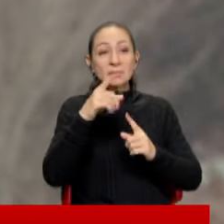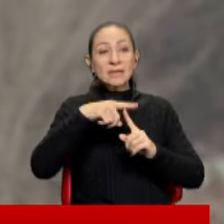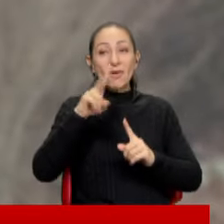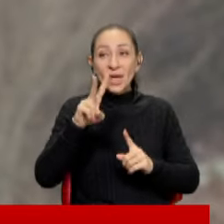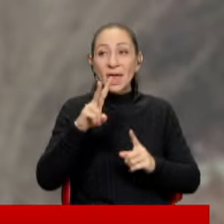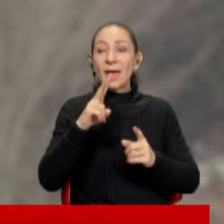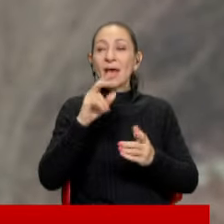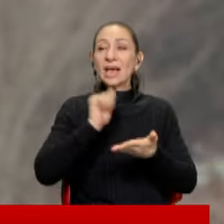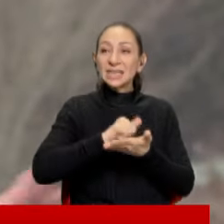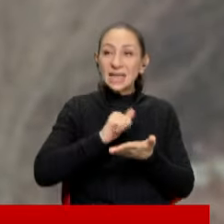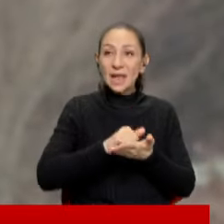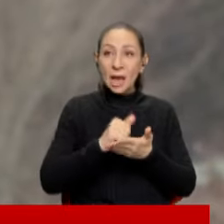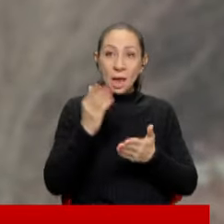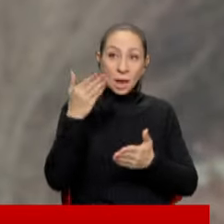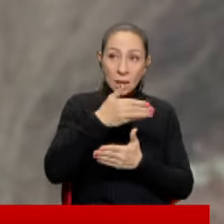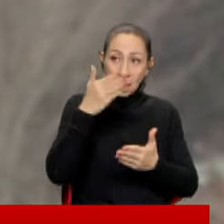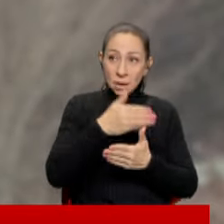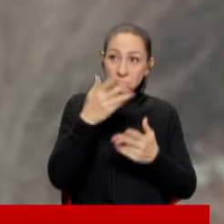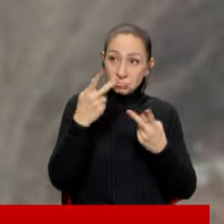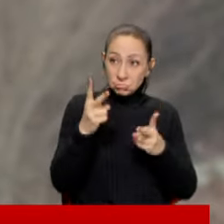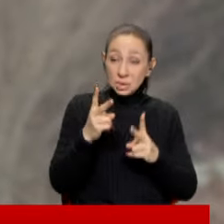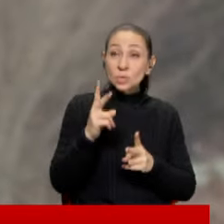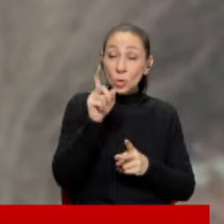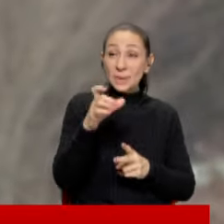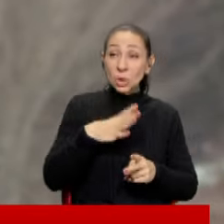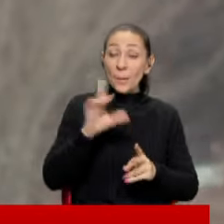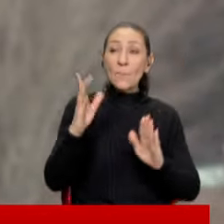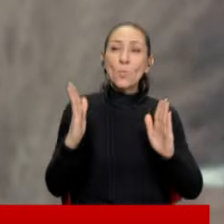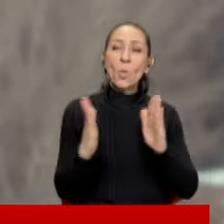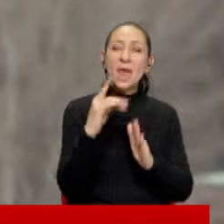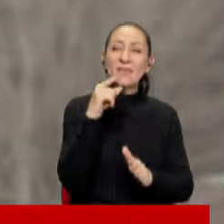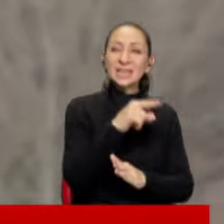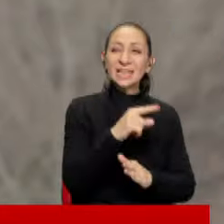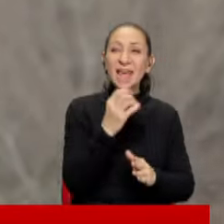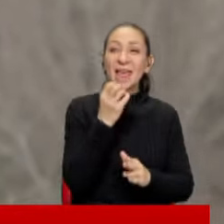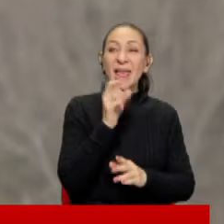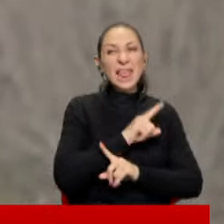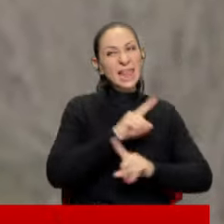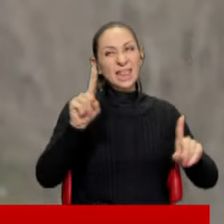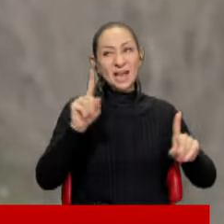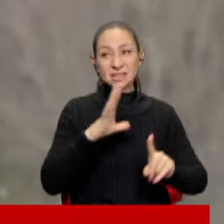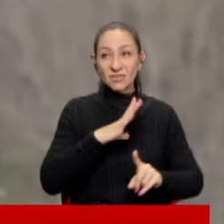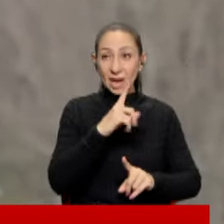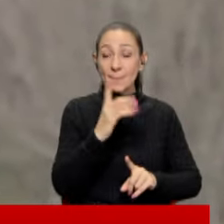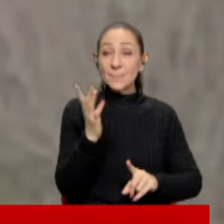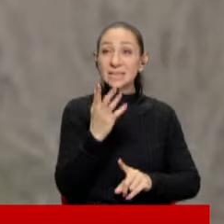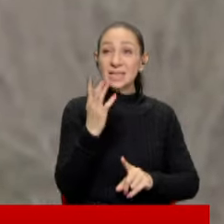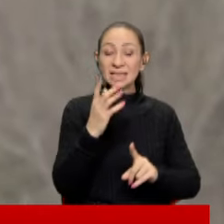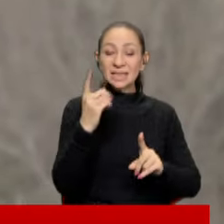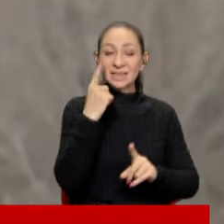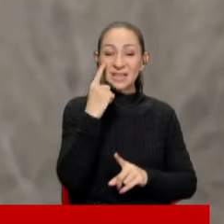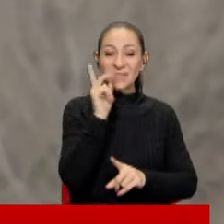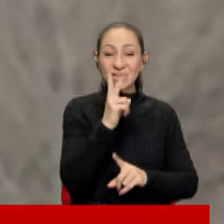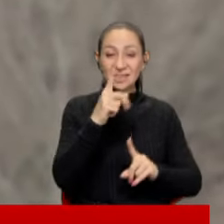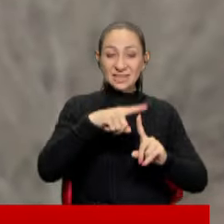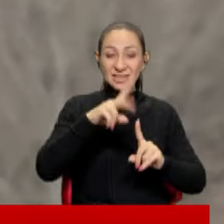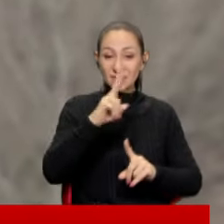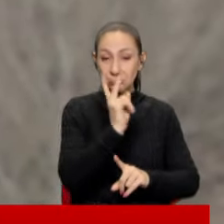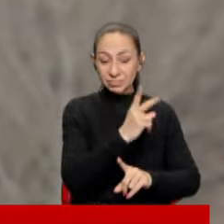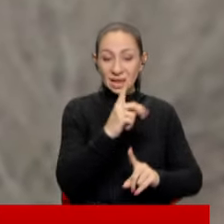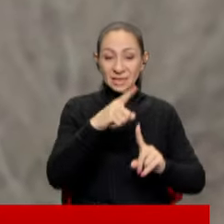yer bulabiliyor musunuz? Onu da sormak istiyorum size. Fakat muhalefetin de itirazı var. Mesela devletin